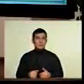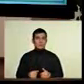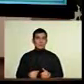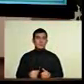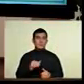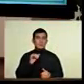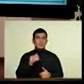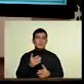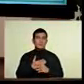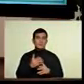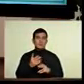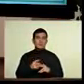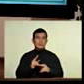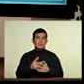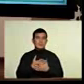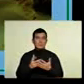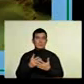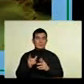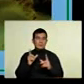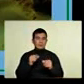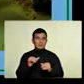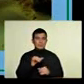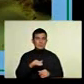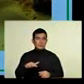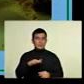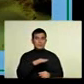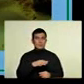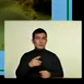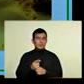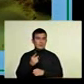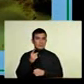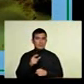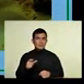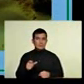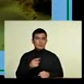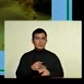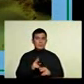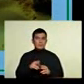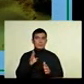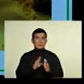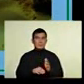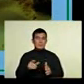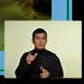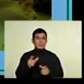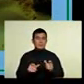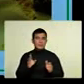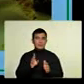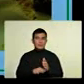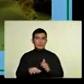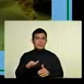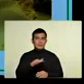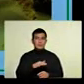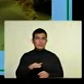Ее могучая струя пойдет туда, где ныне еще безлюдные края,